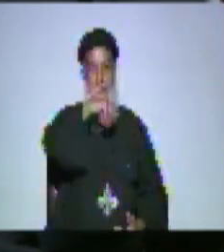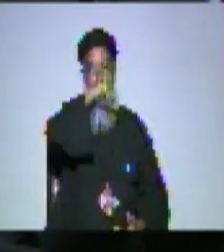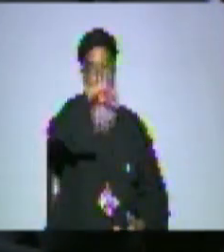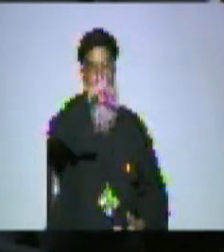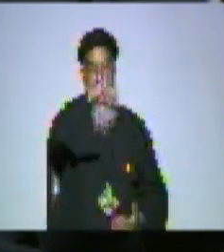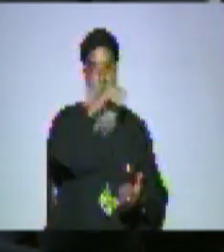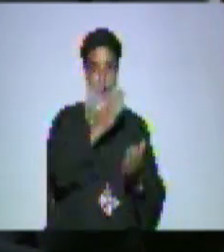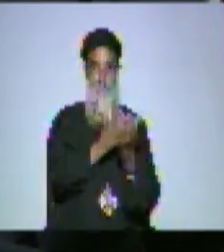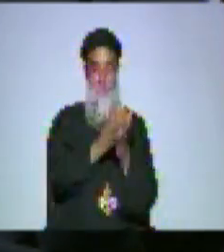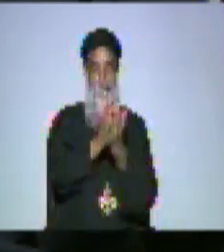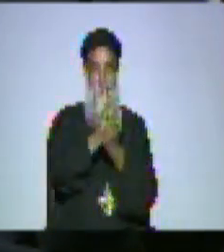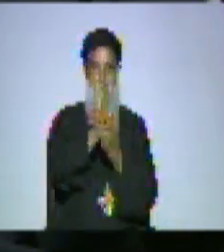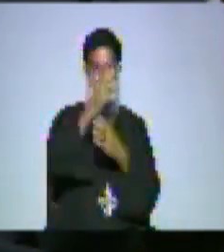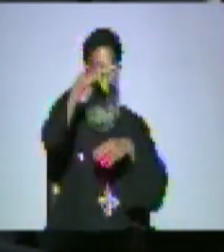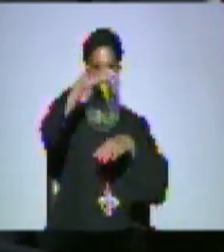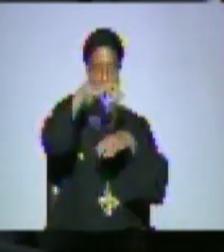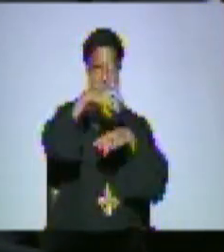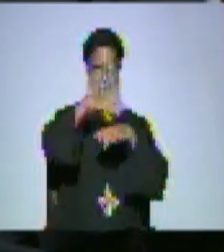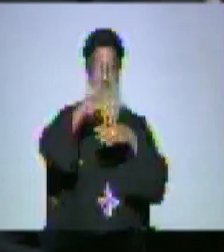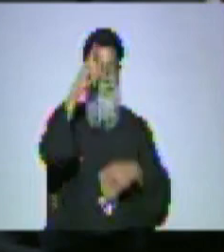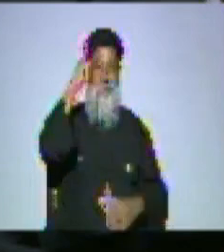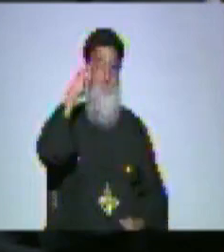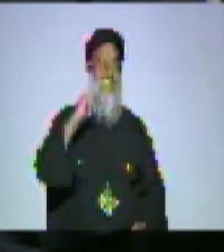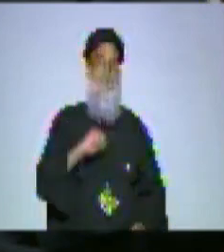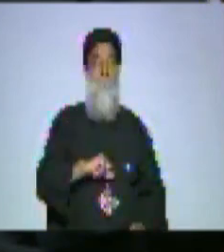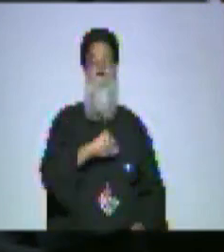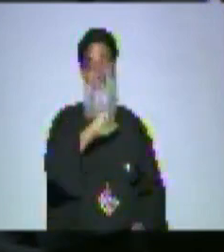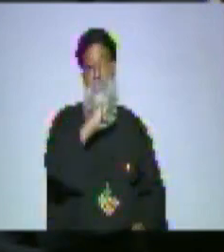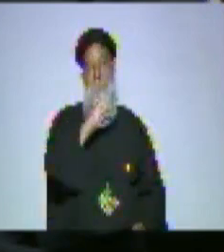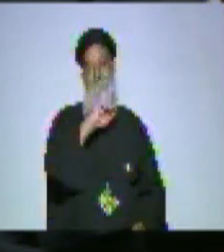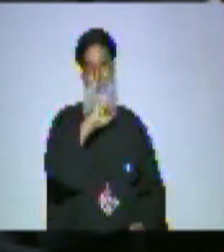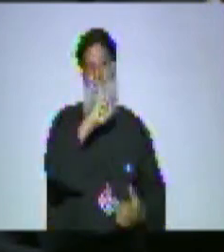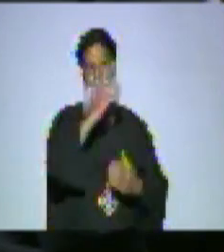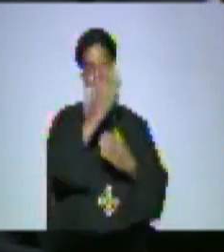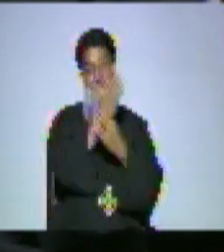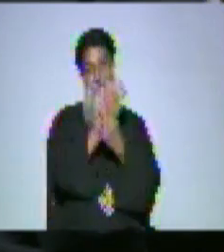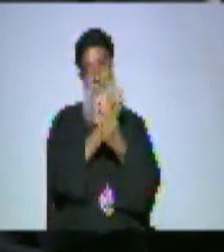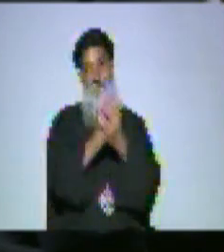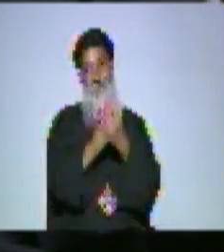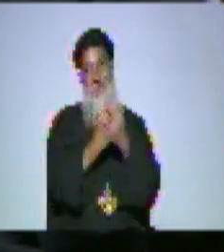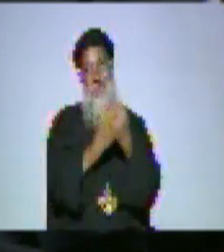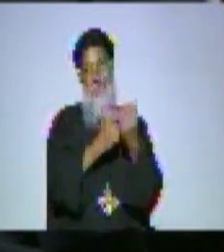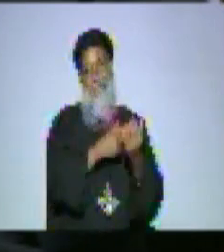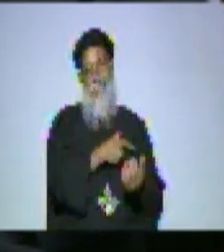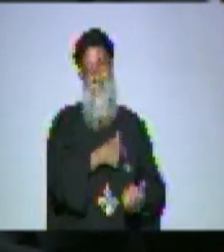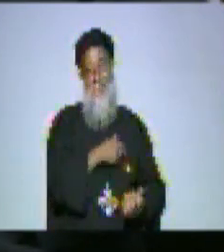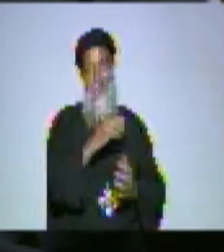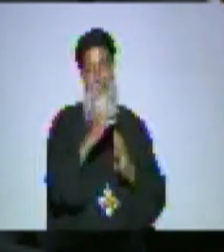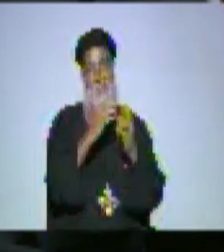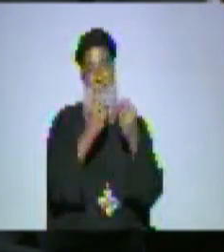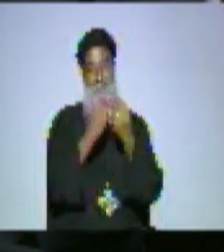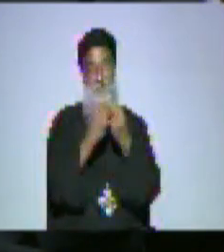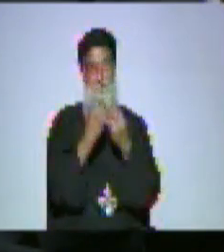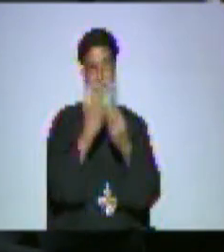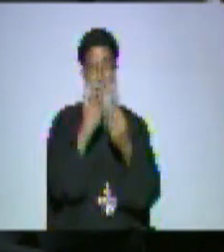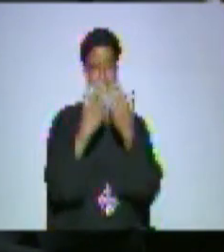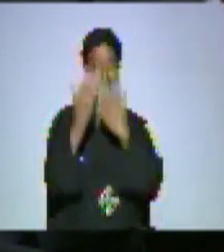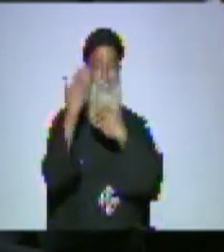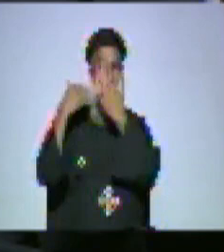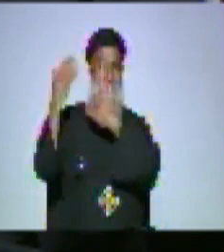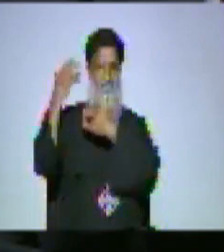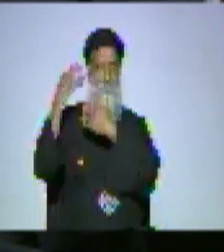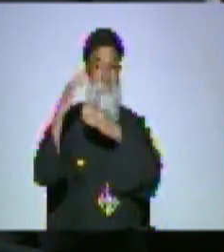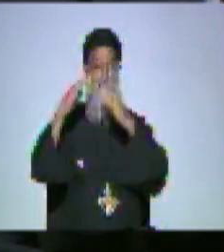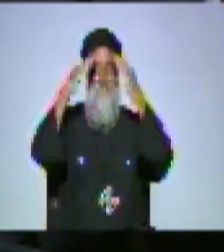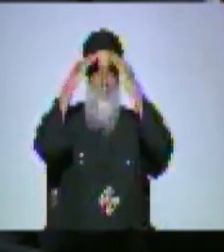في قريه سلام بمحافظه اسيوط ولد الطفل النظير جيد رفائيل الذي تراهب بعد ذلك